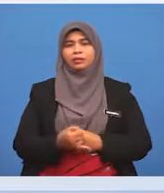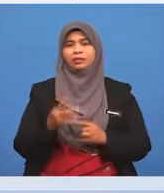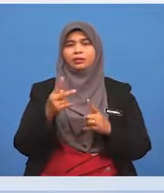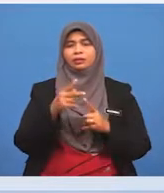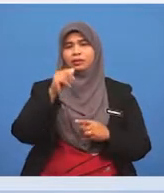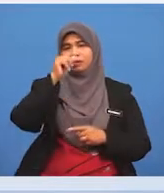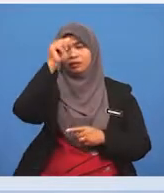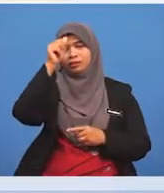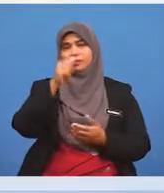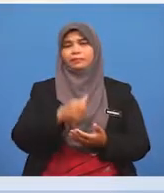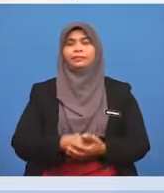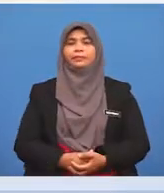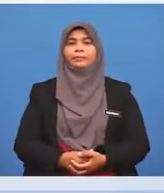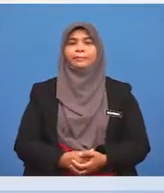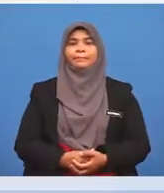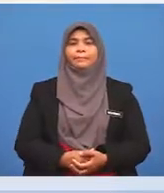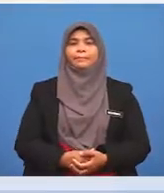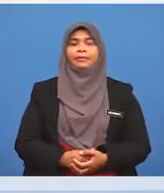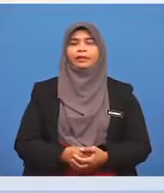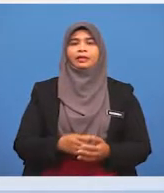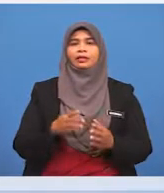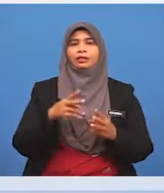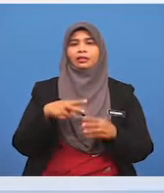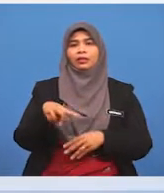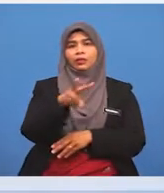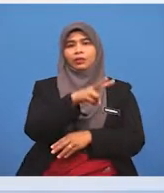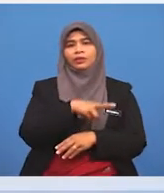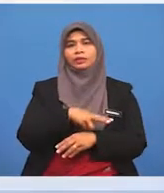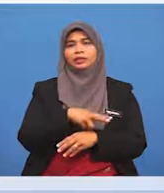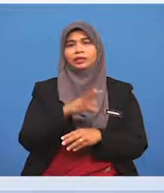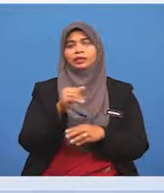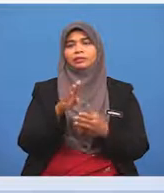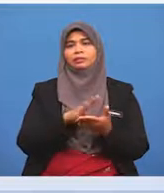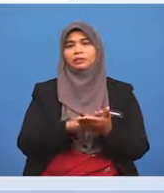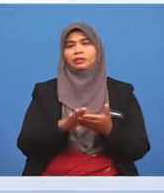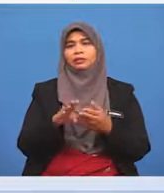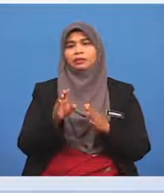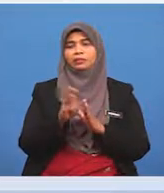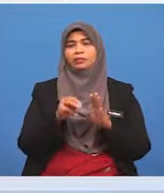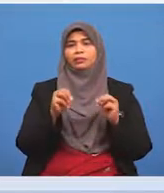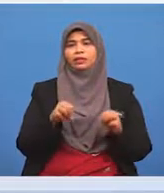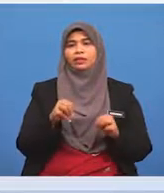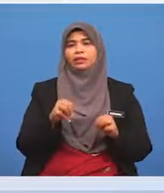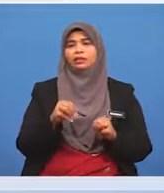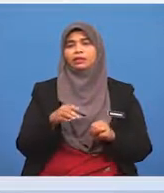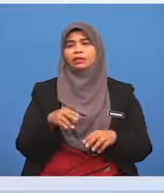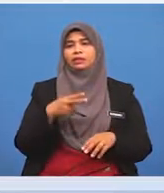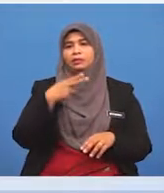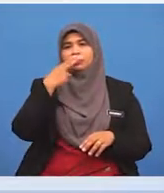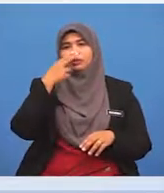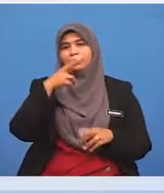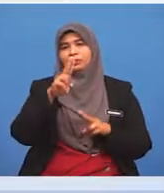kepada Allah Subhanahu Wa Taala. Persekitaran yang bersih membolehkan kita menyedut udara